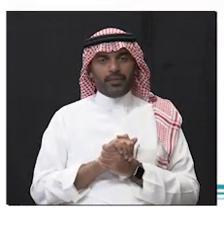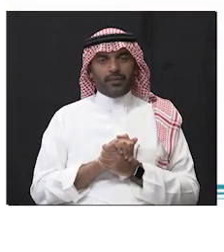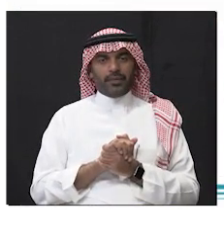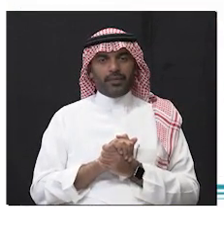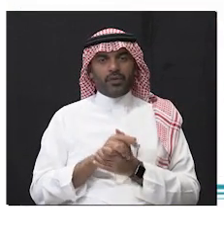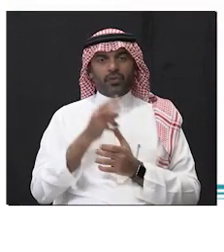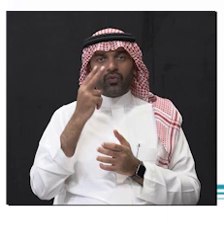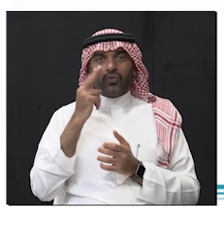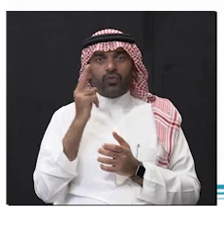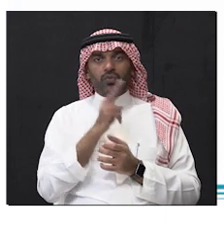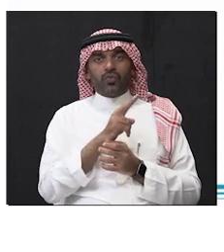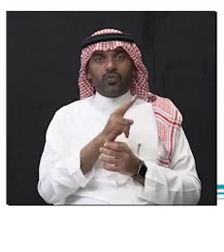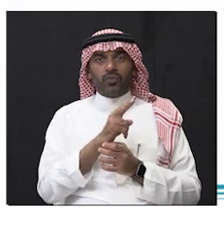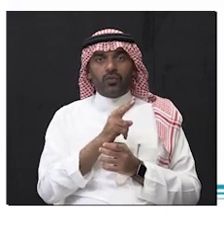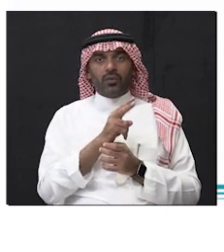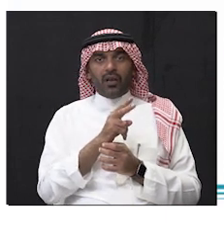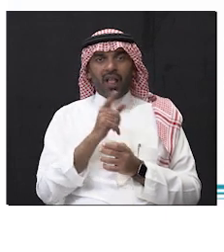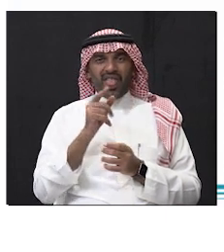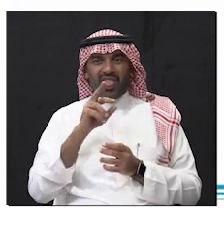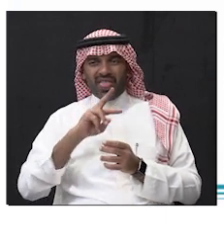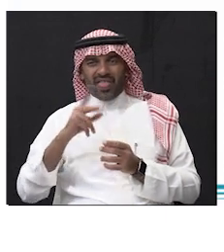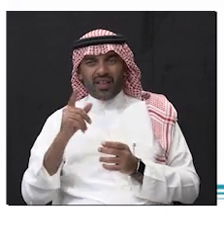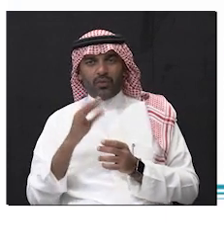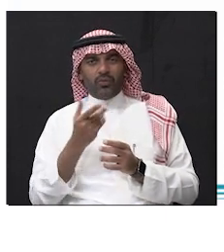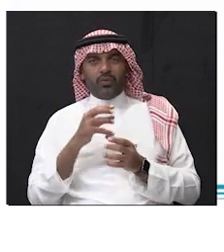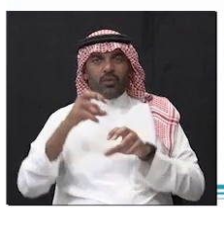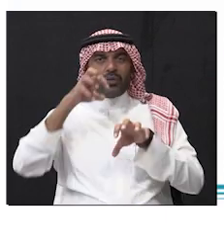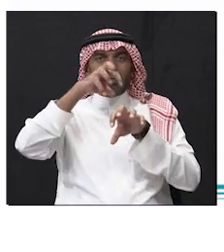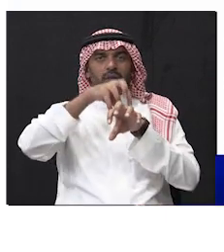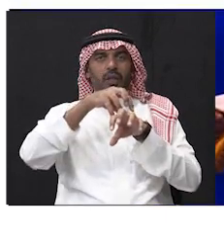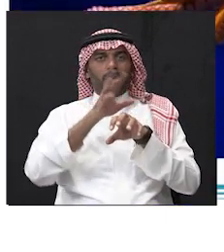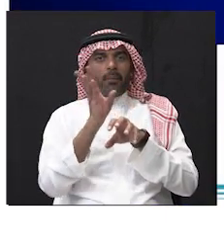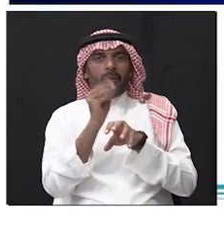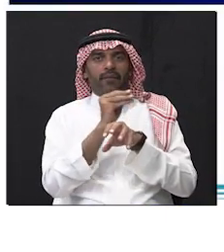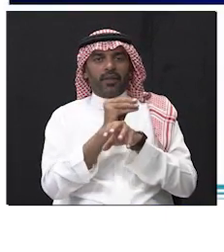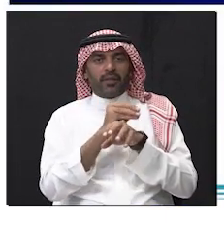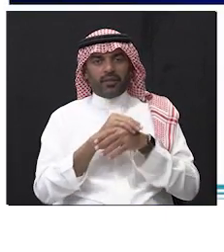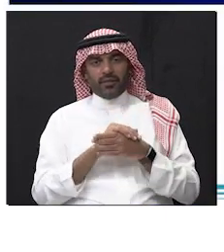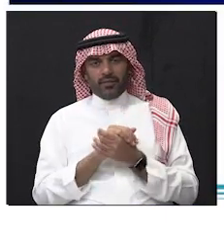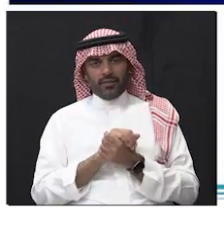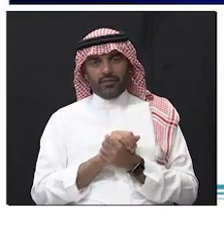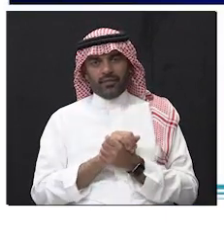لاحظ البزاق لا يوجد لديه صدفة،